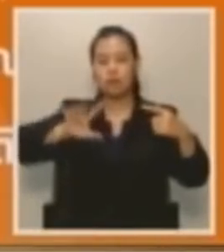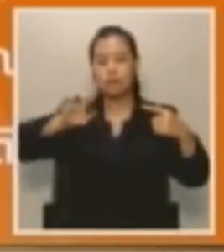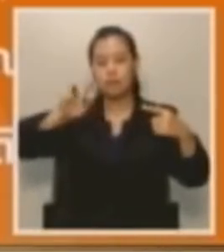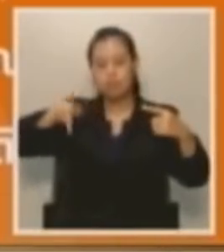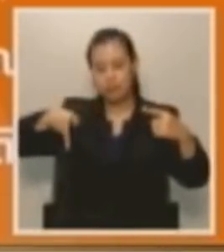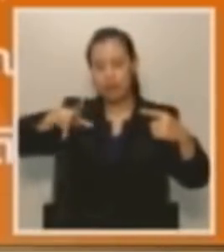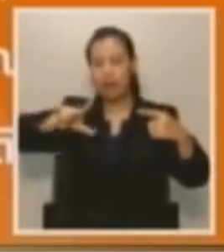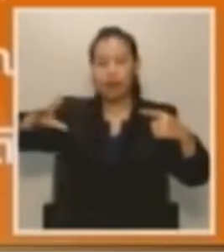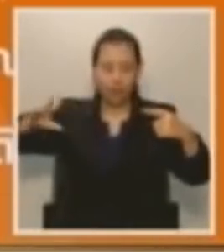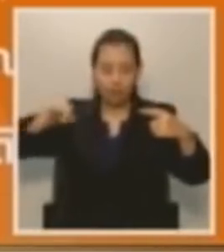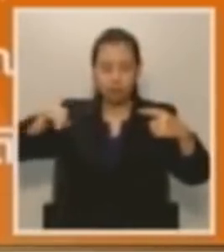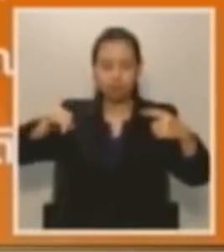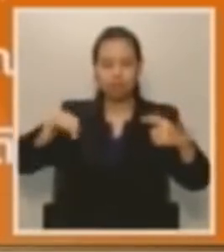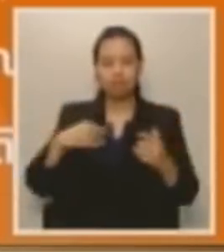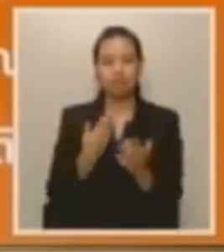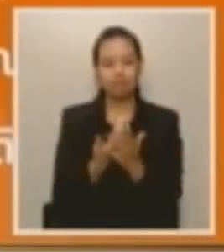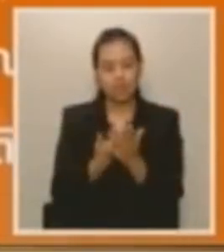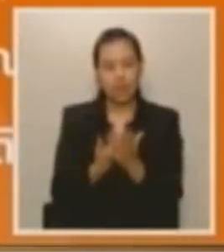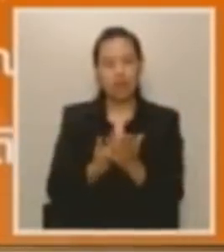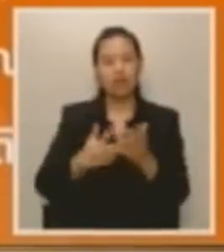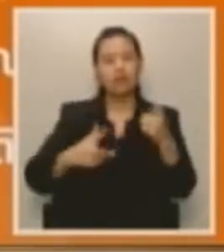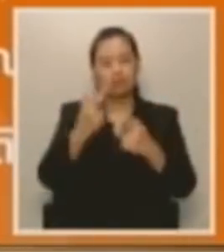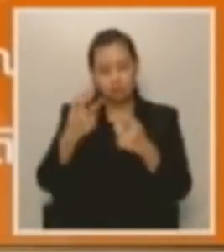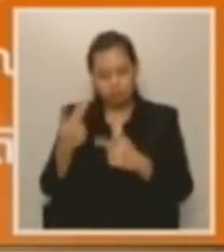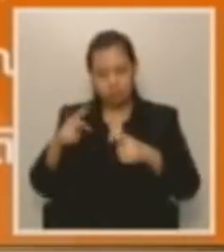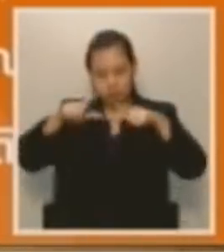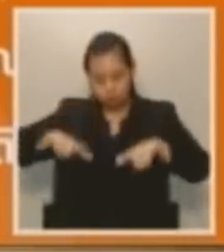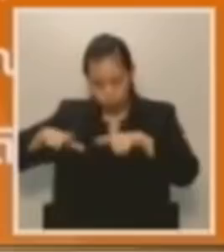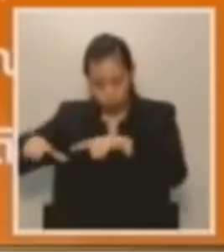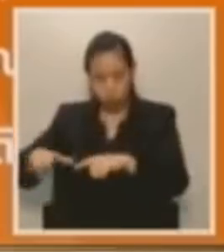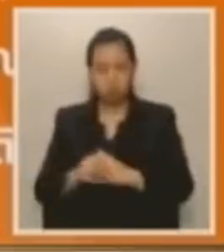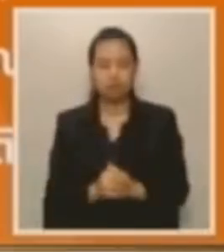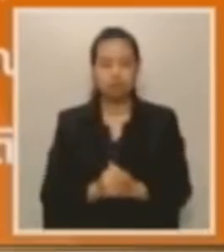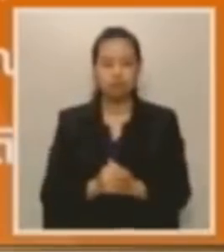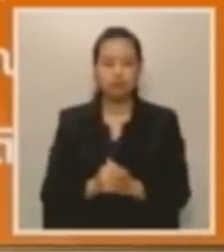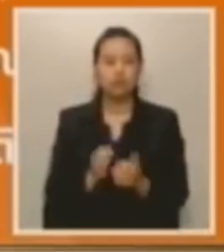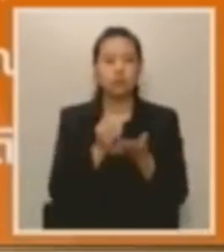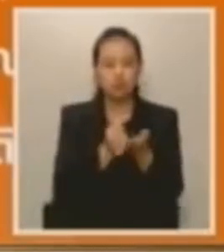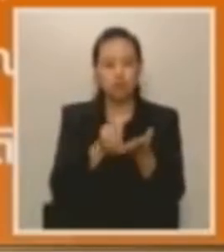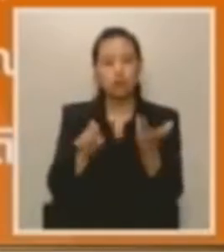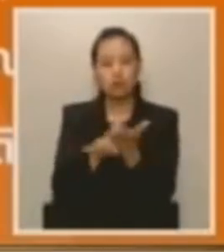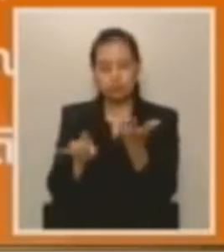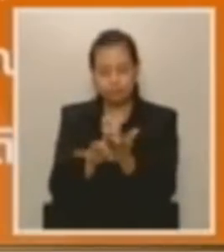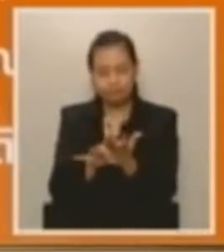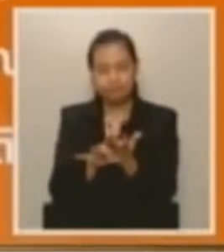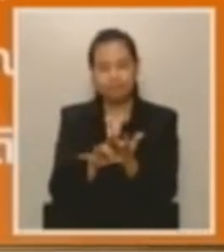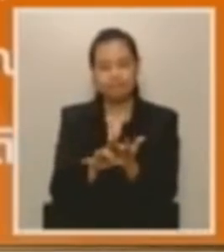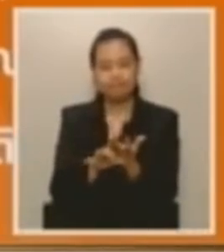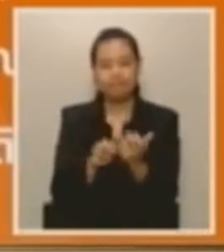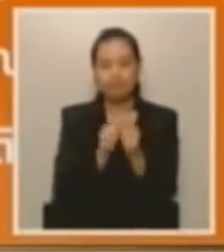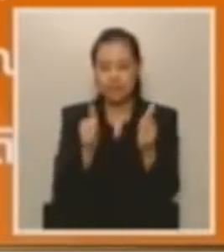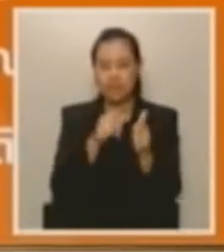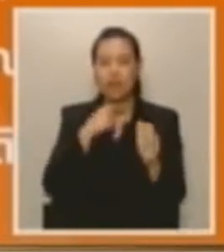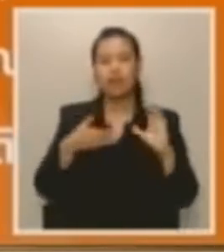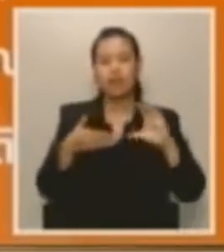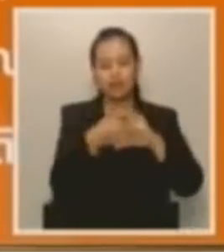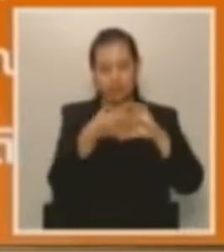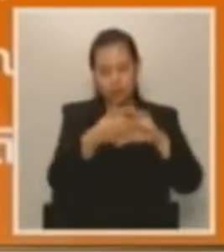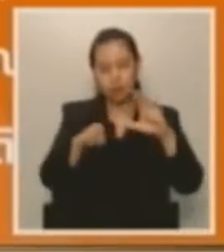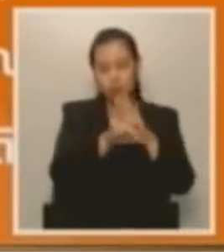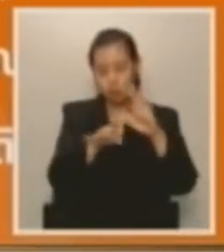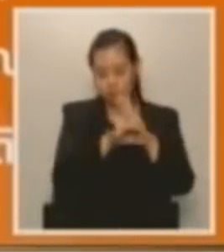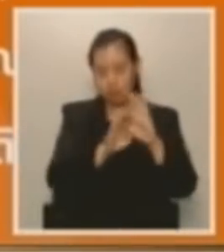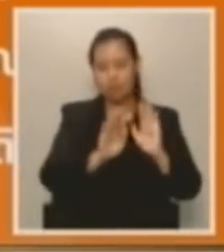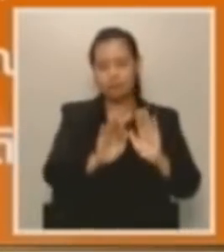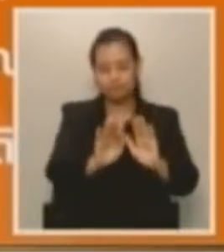โดยตรงและจัดการเรียนการสอนให้มีคุณภาพมากยิ่งขึ้นดิฉันทิ้งสไลด์นี้ไว้เร็วๆนะค